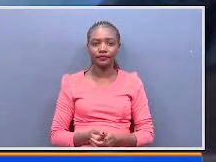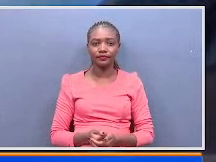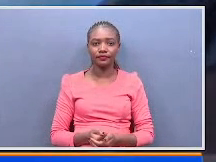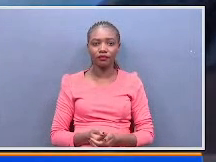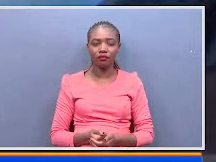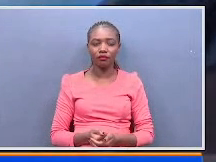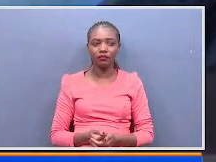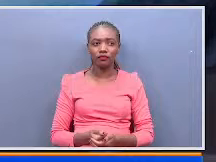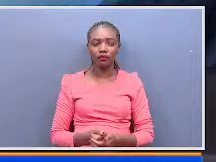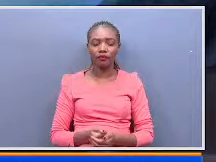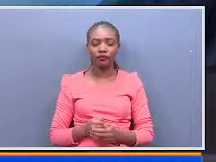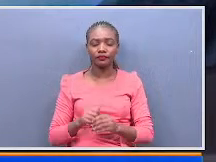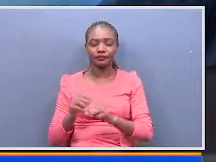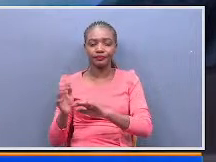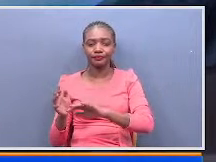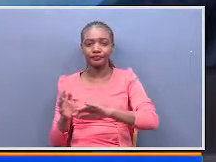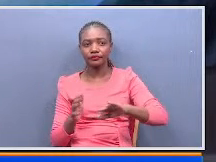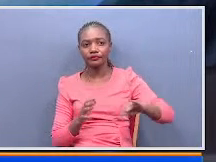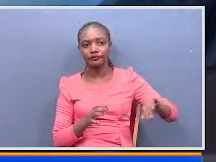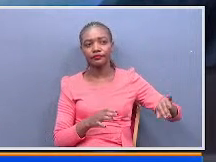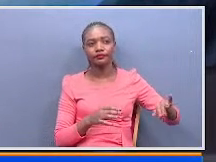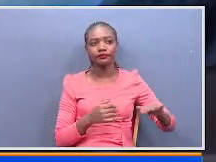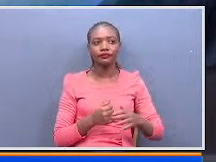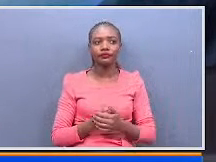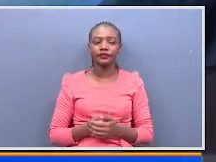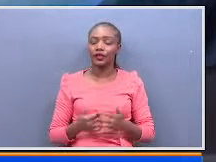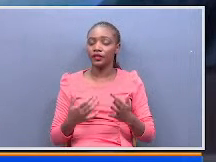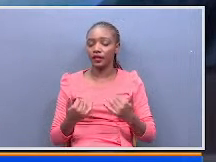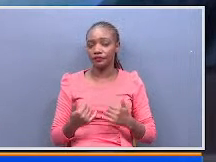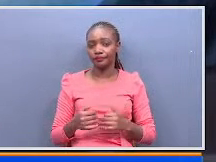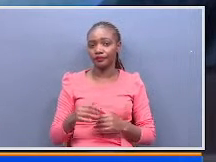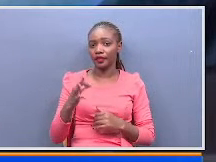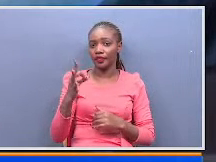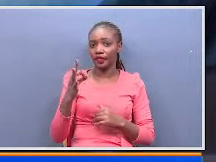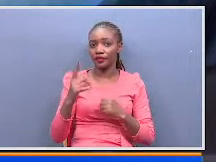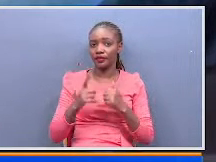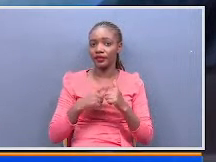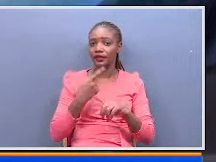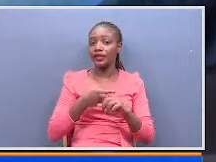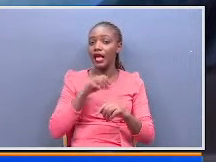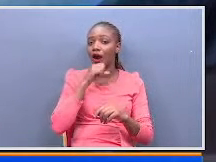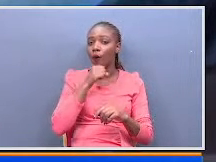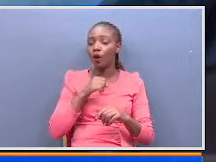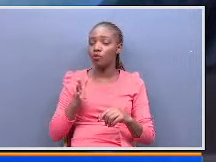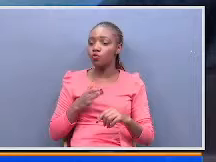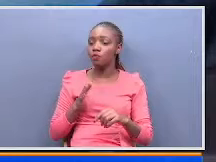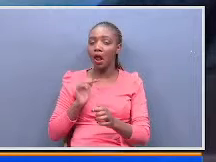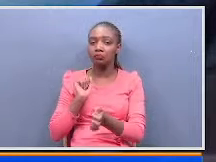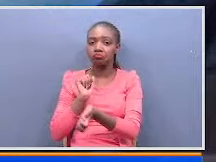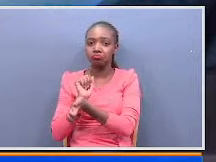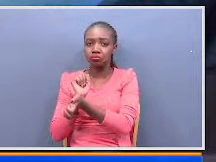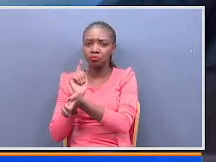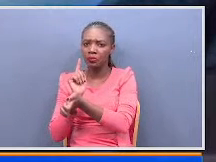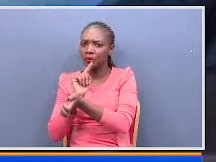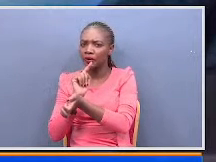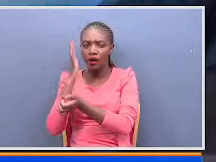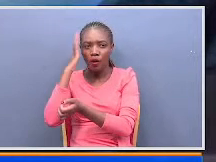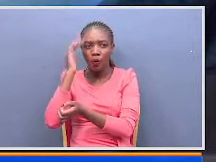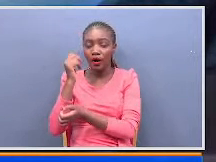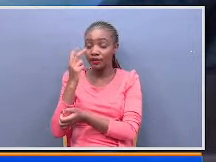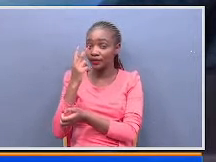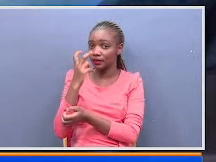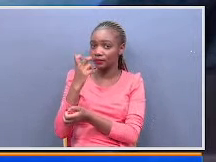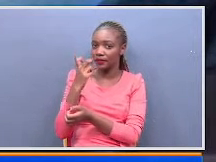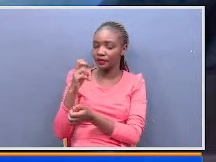Now, detectives in Thika Town have arrested a 36-year-old woman for allegedly stealing a 5